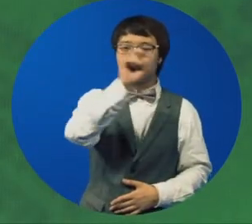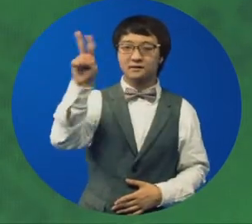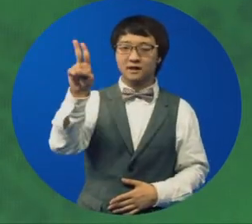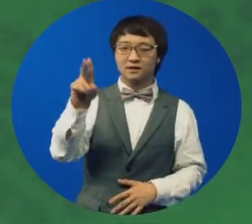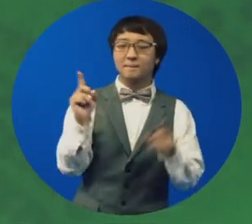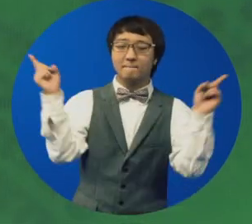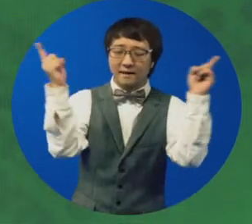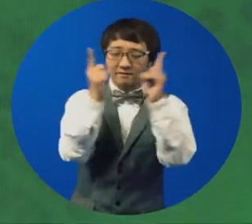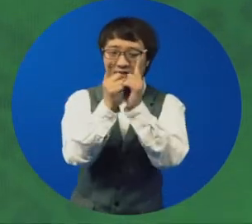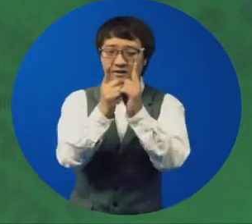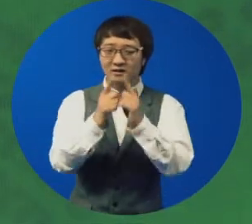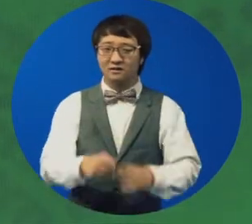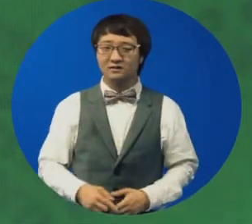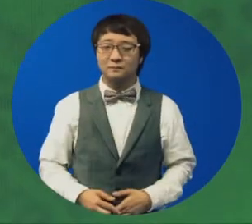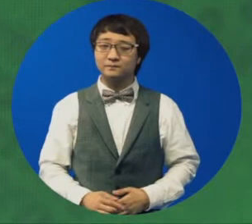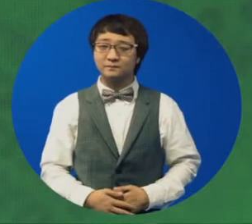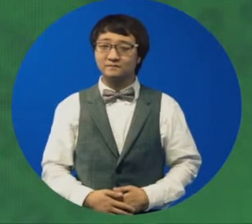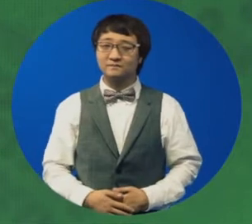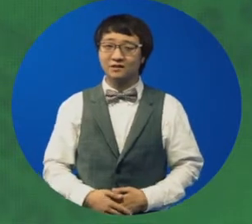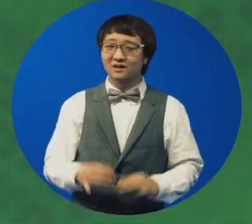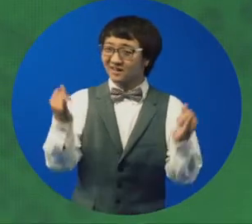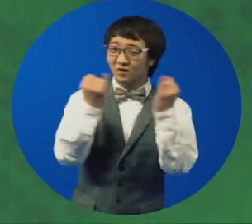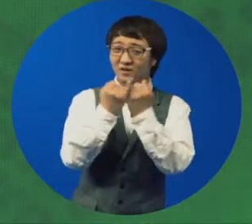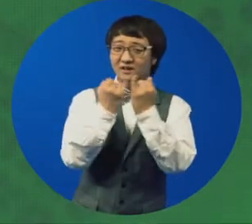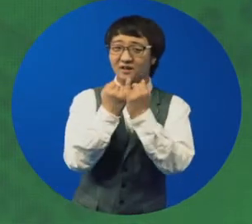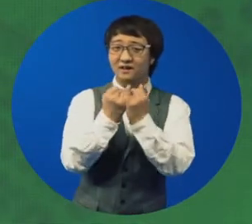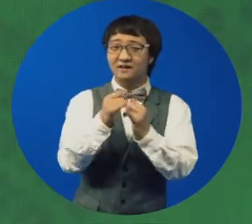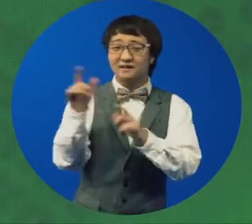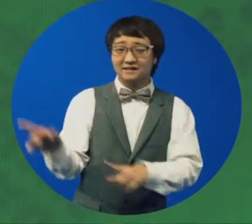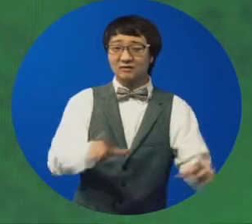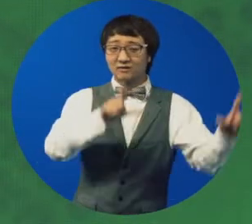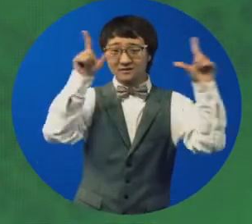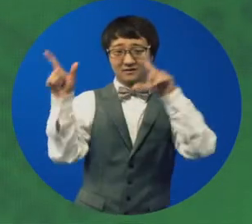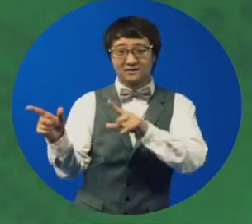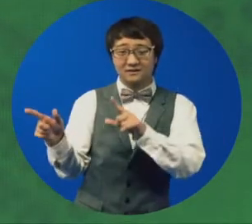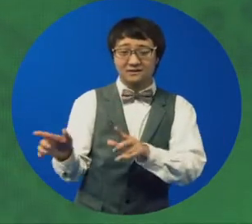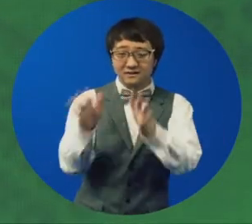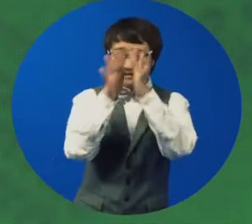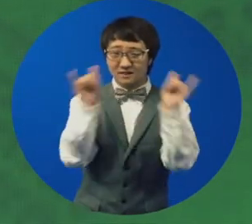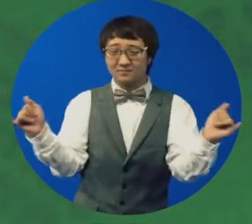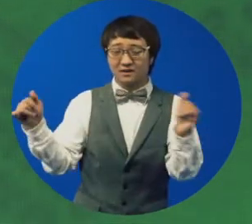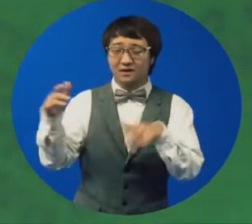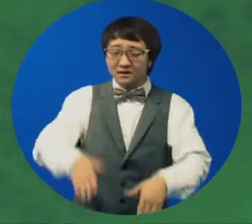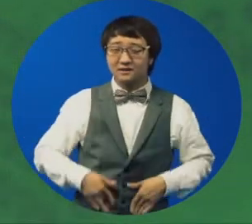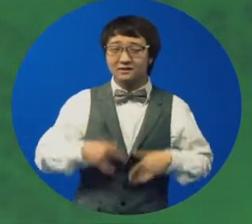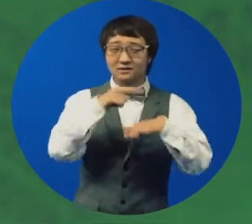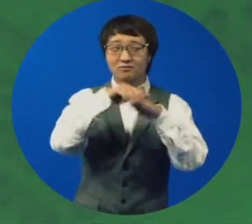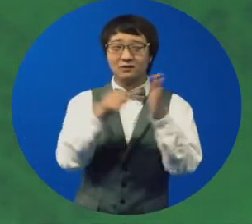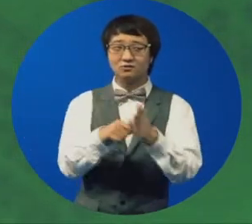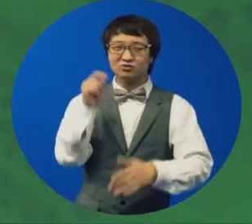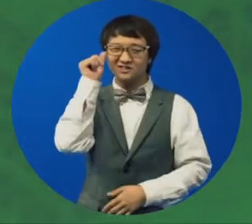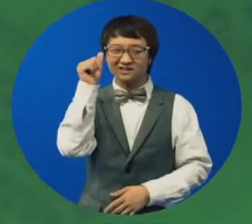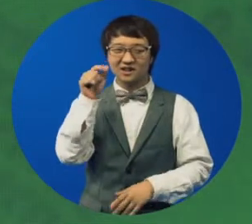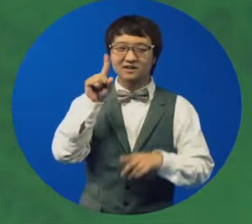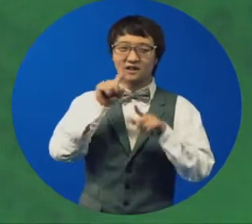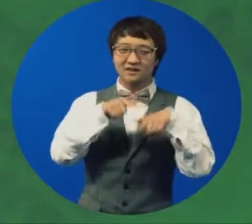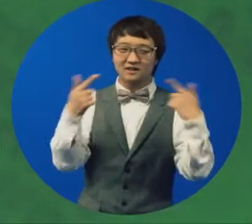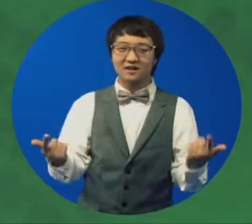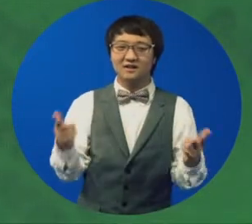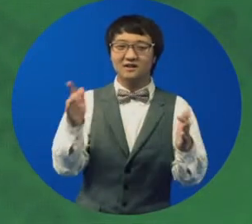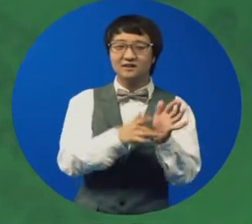만났다. 여인에게 그 여인의 살아왔던 사람들의 인정과 눈치가 아니라 그 여인의 마음속에 자기를 용납하신